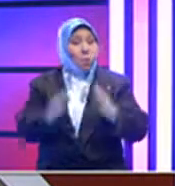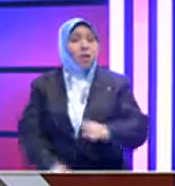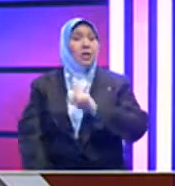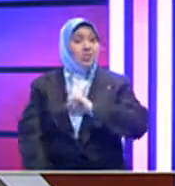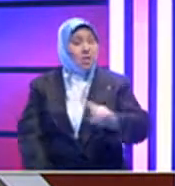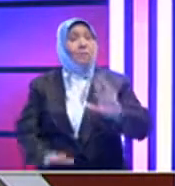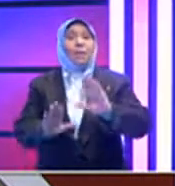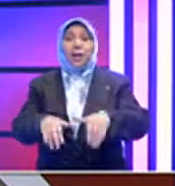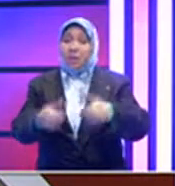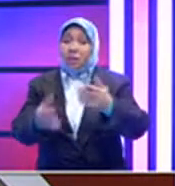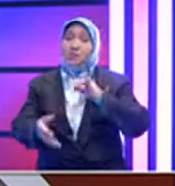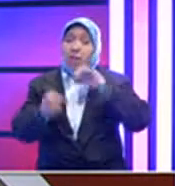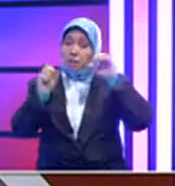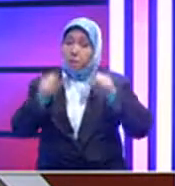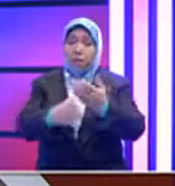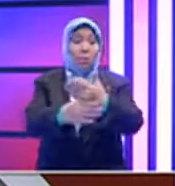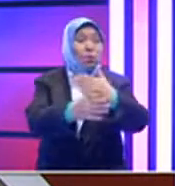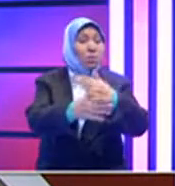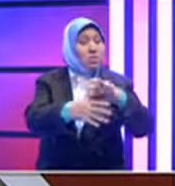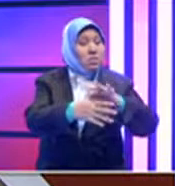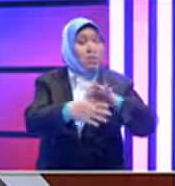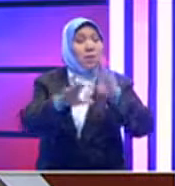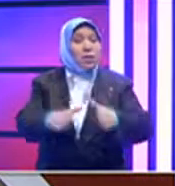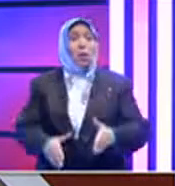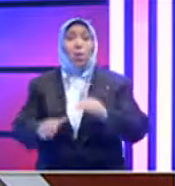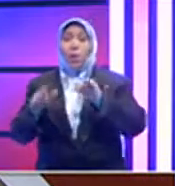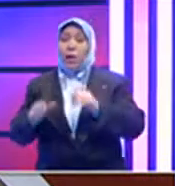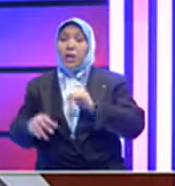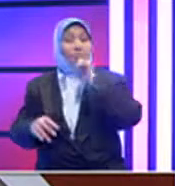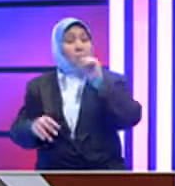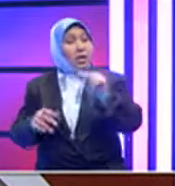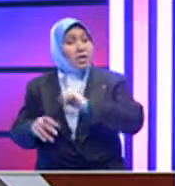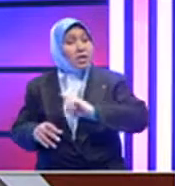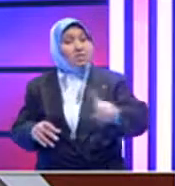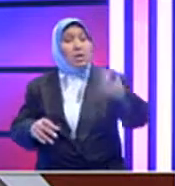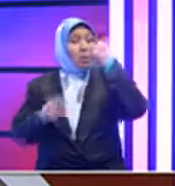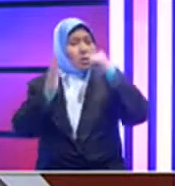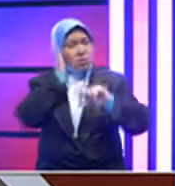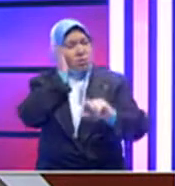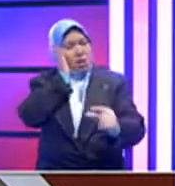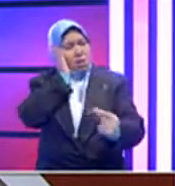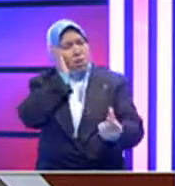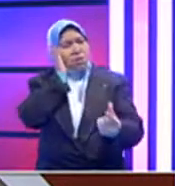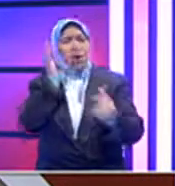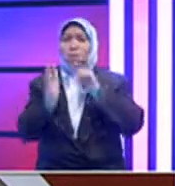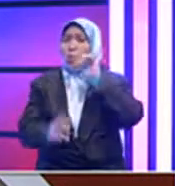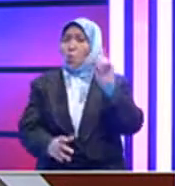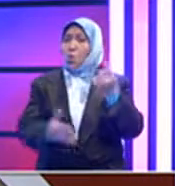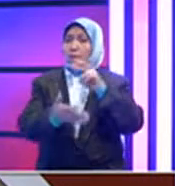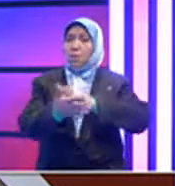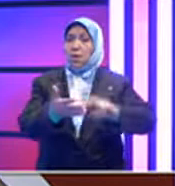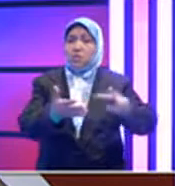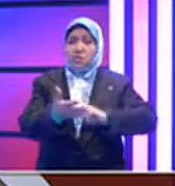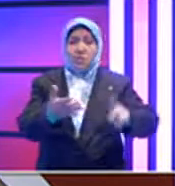bagaimana saya juga boleh berfungsi isinya kepada orang yang bukan Islam sebelumnya karena tilawah al-qur'an ini bukan segera bacil tetapi kita coba